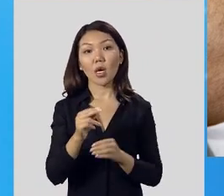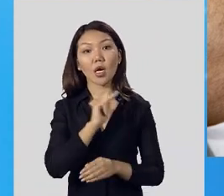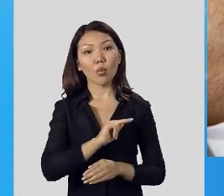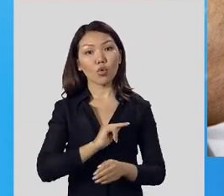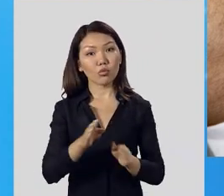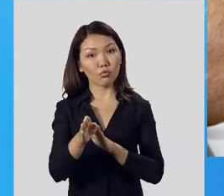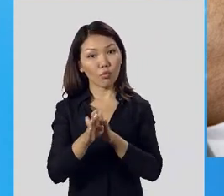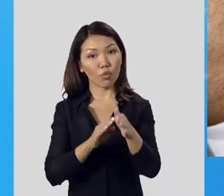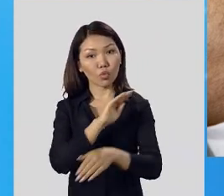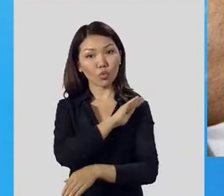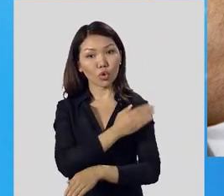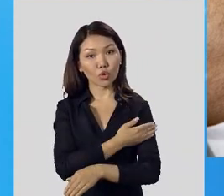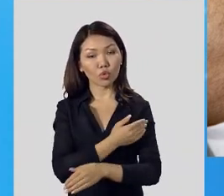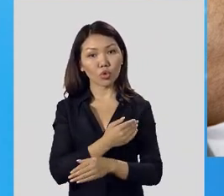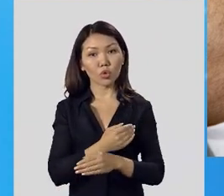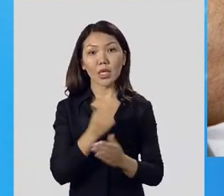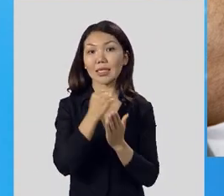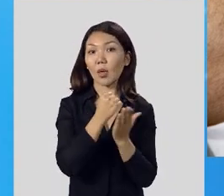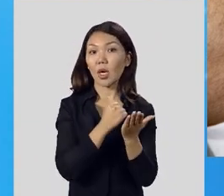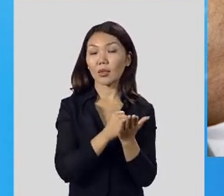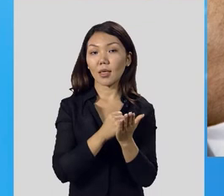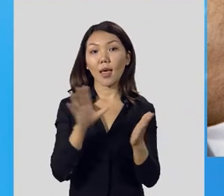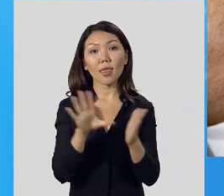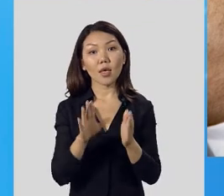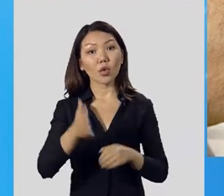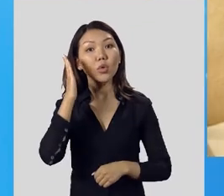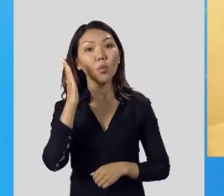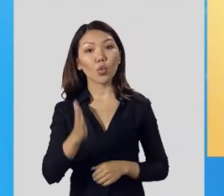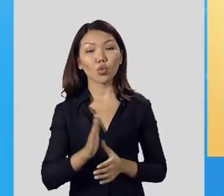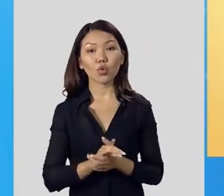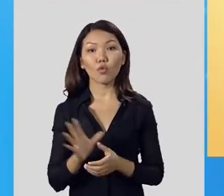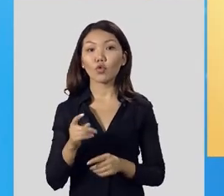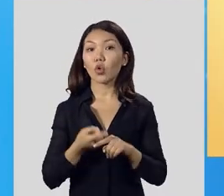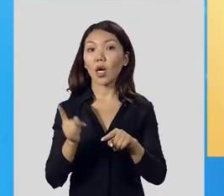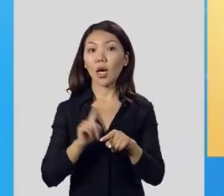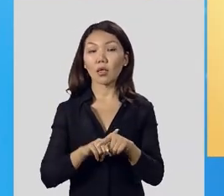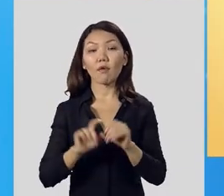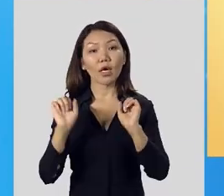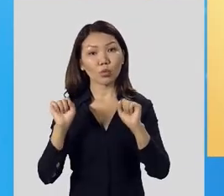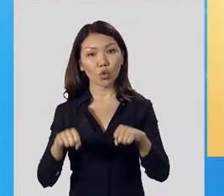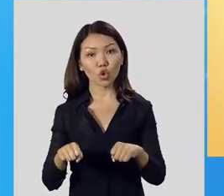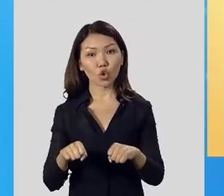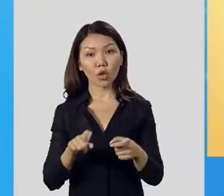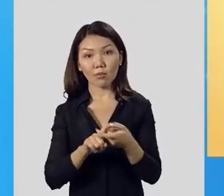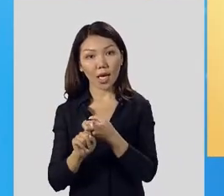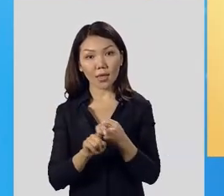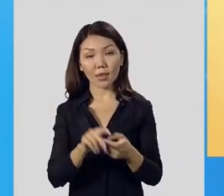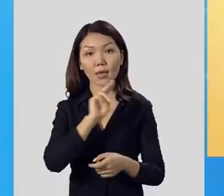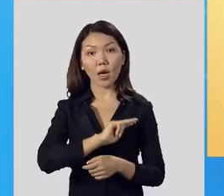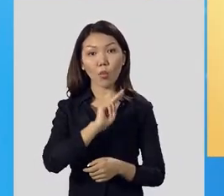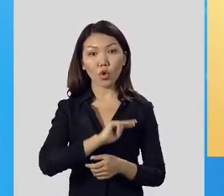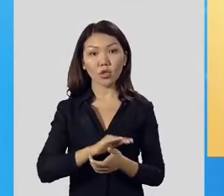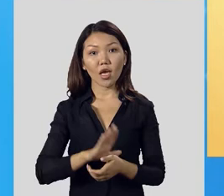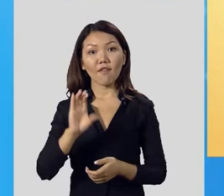силу, запасая энергию на будущее. Все это возможно благодаря